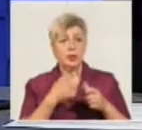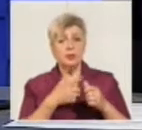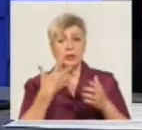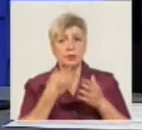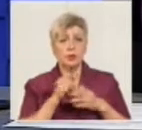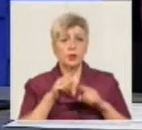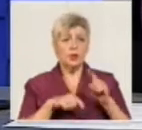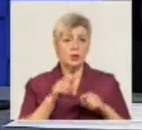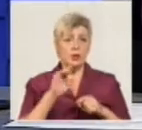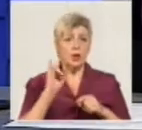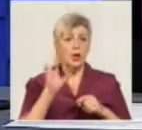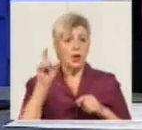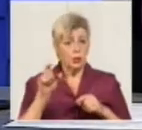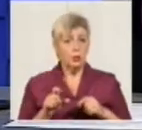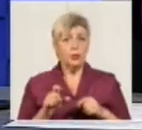Я вважаю, що